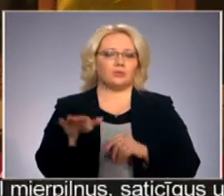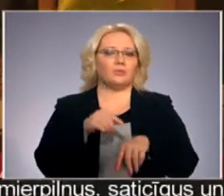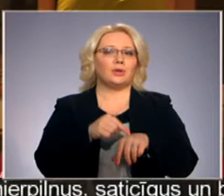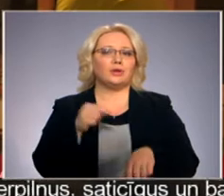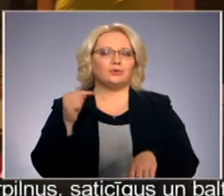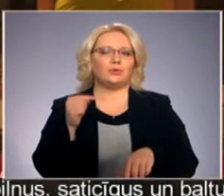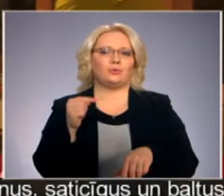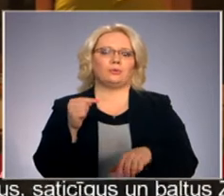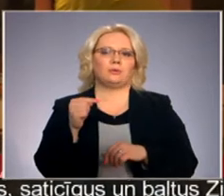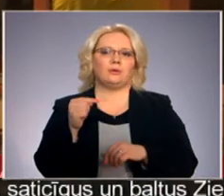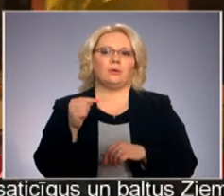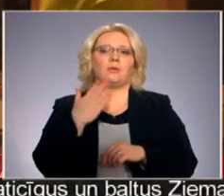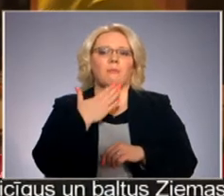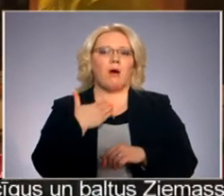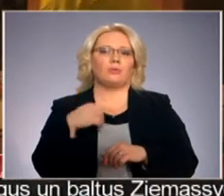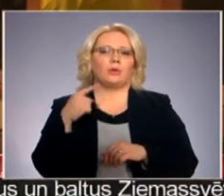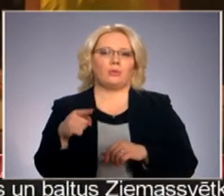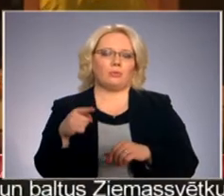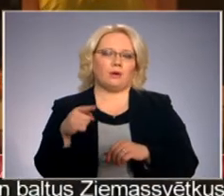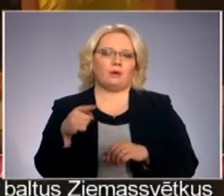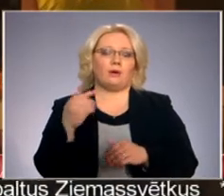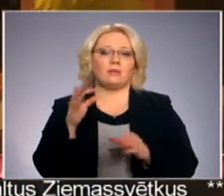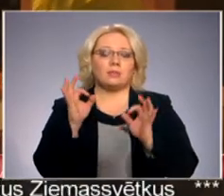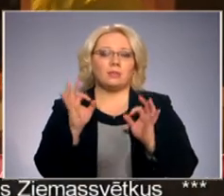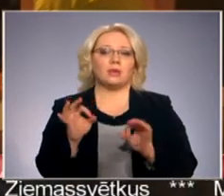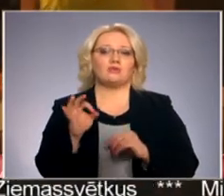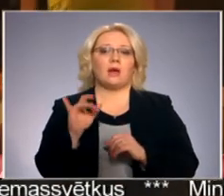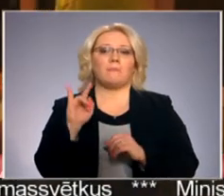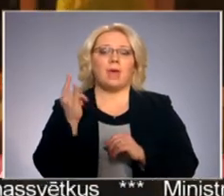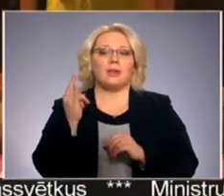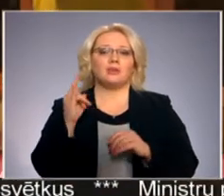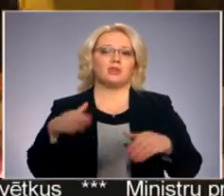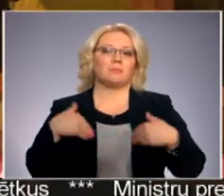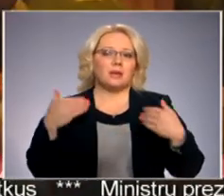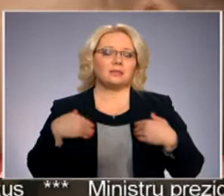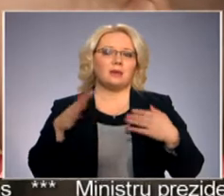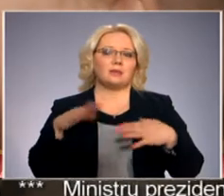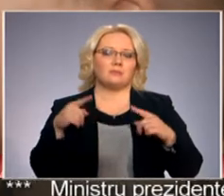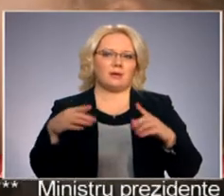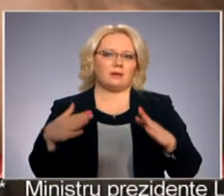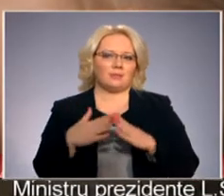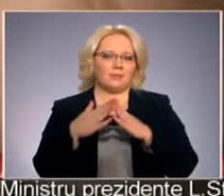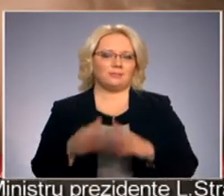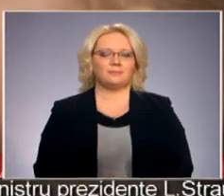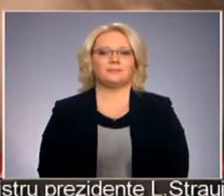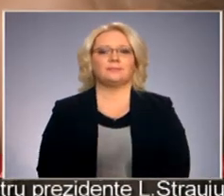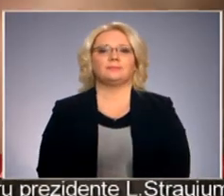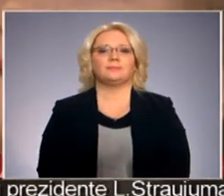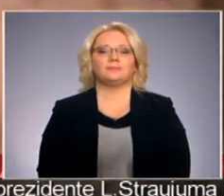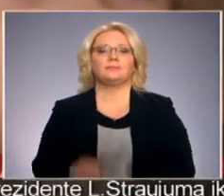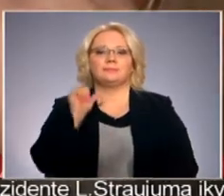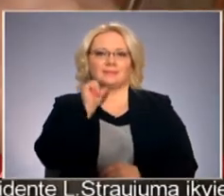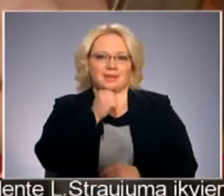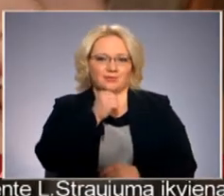izjust un baudīt to. Nu tiešām bērnišķīgi priecāties par to. Rēzija,